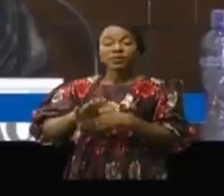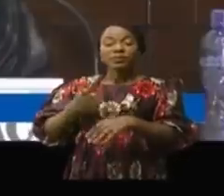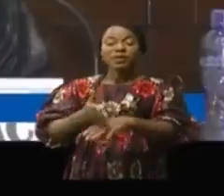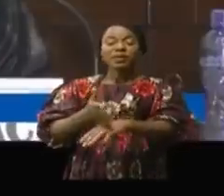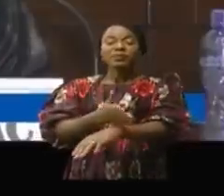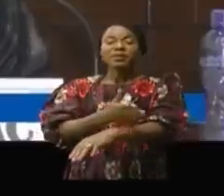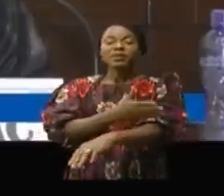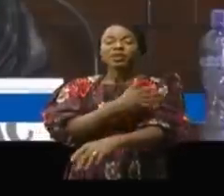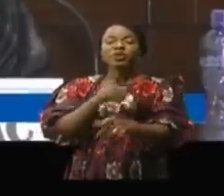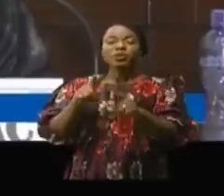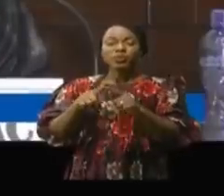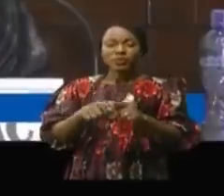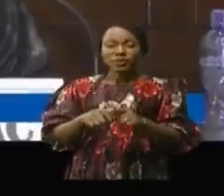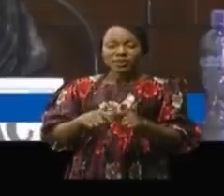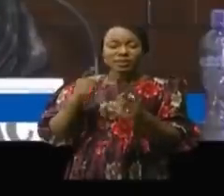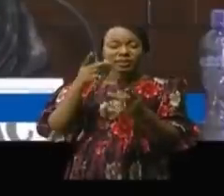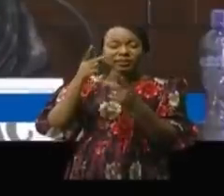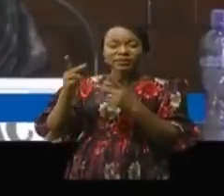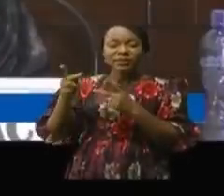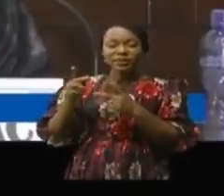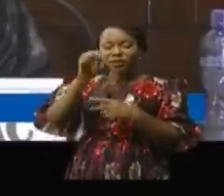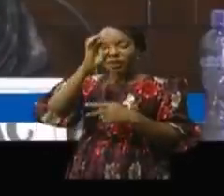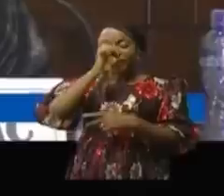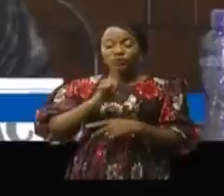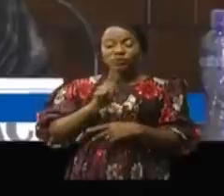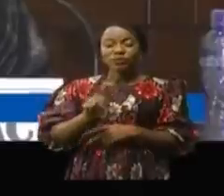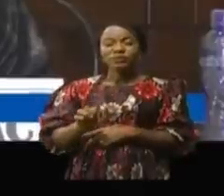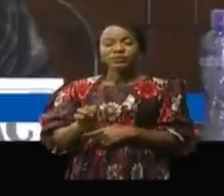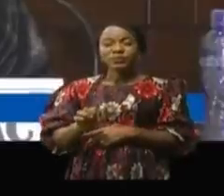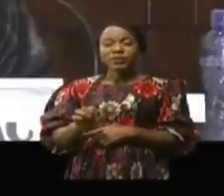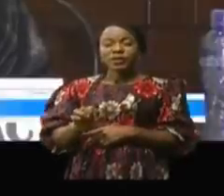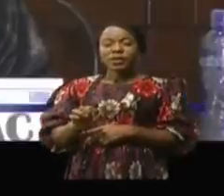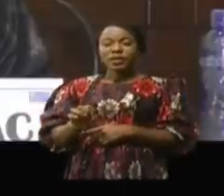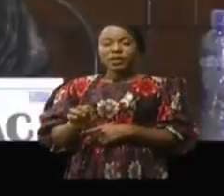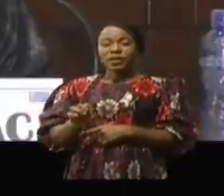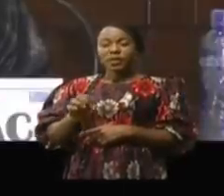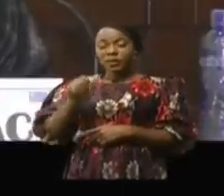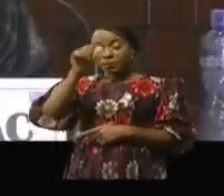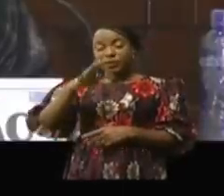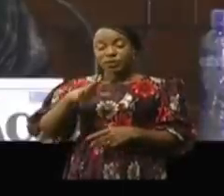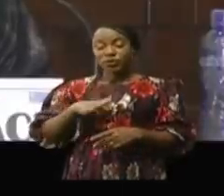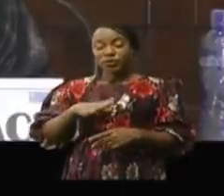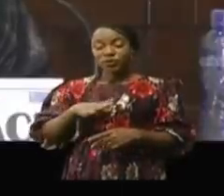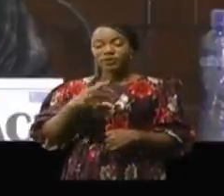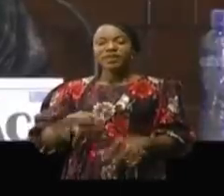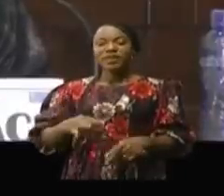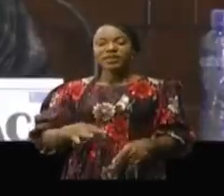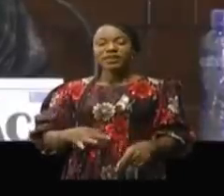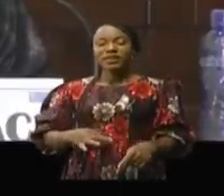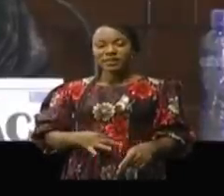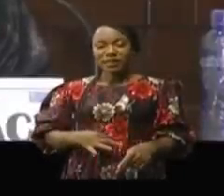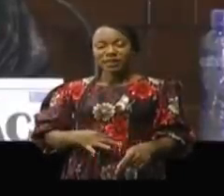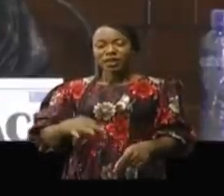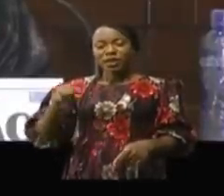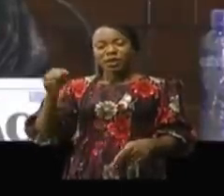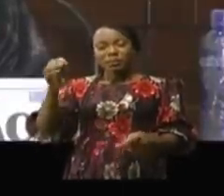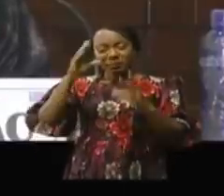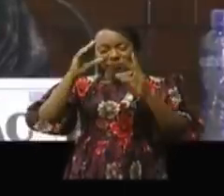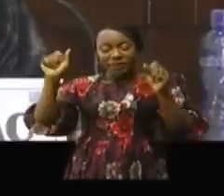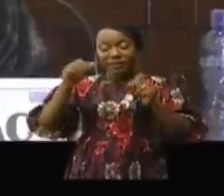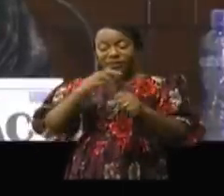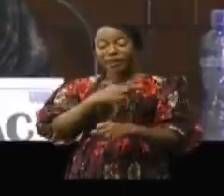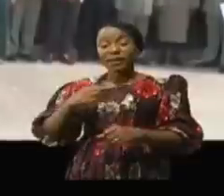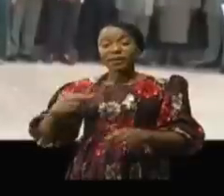émergents. Cela dans la vision de son Excellence, M. Félix Antoine Tshisekedi Chilombo, président